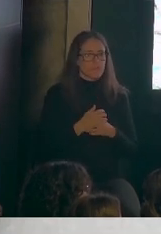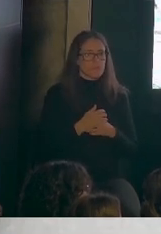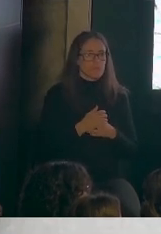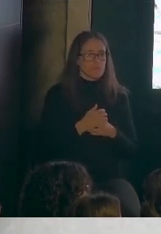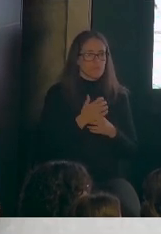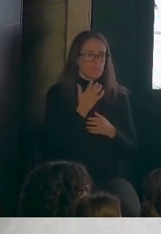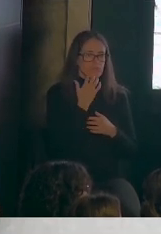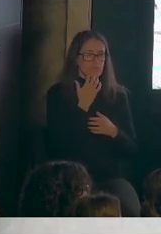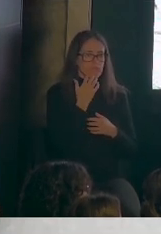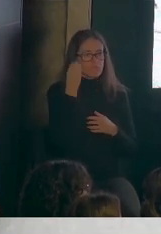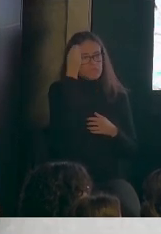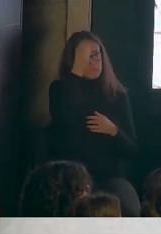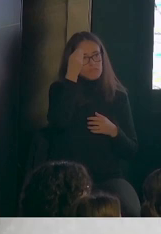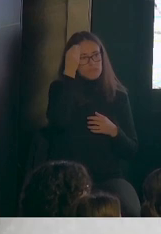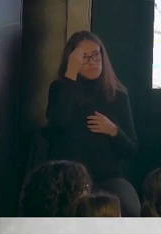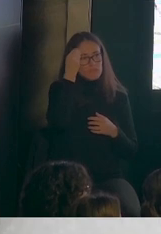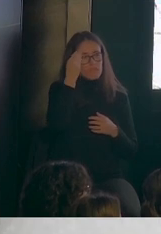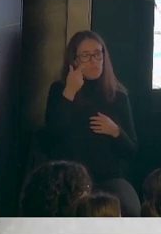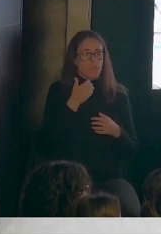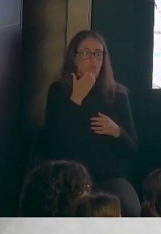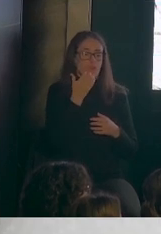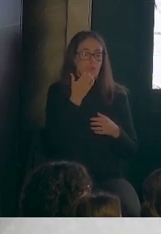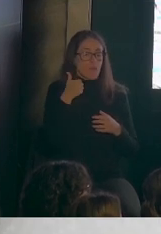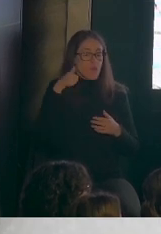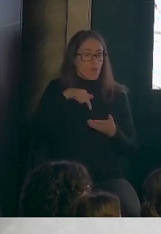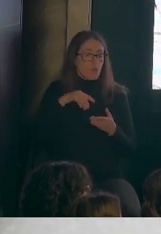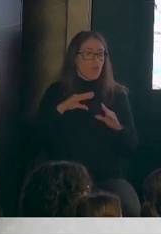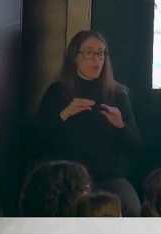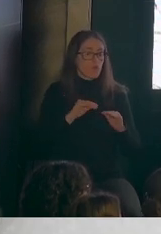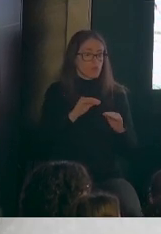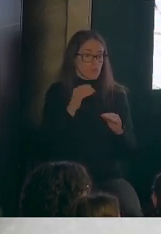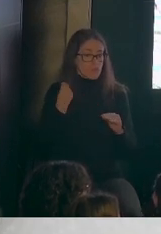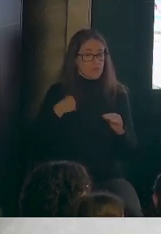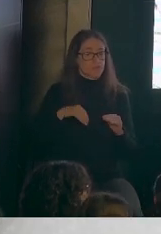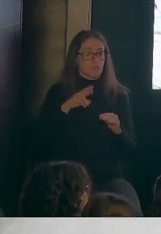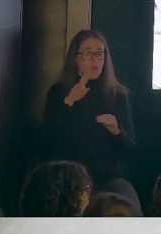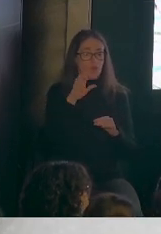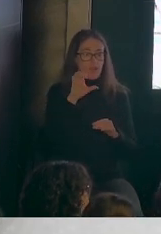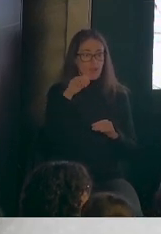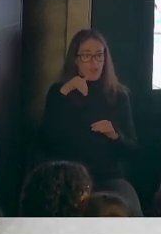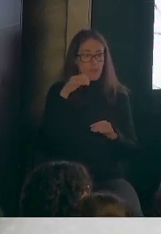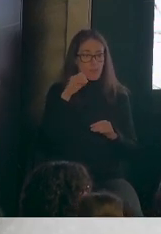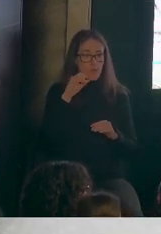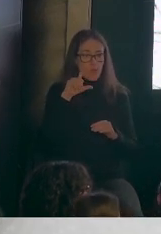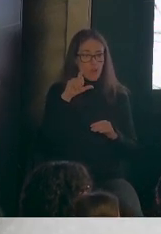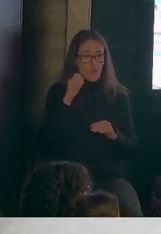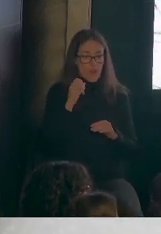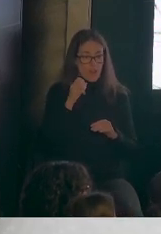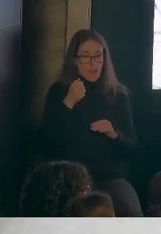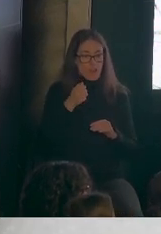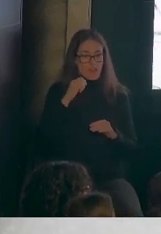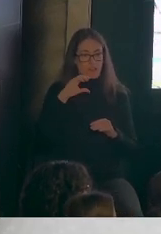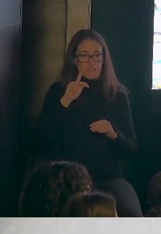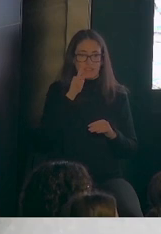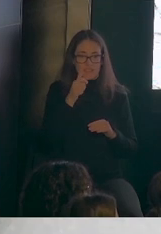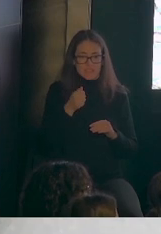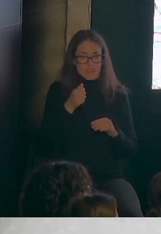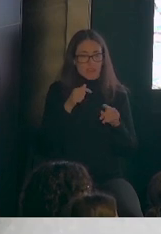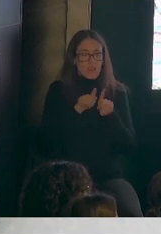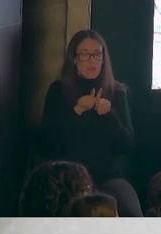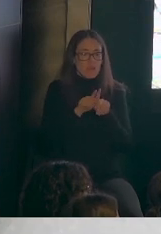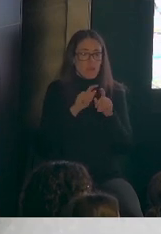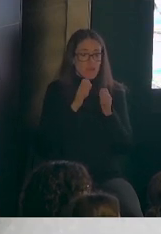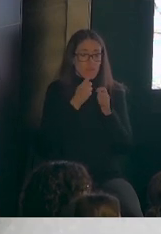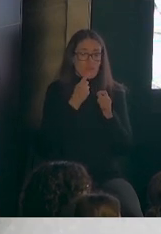per exemple, l'ingredient que utilitzo avui és la remolatxa, que la remolatxa el que et fa al nostre cos és ajuda a alliberar òxid